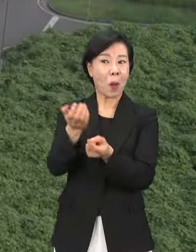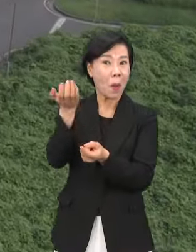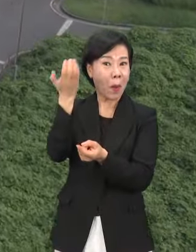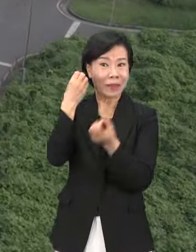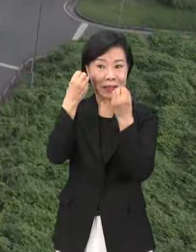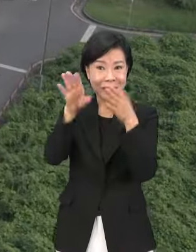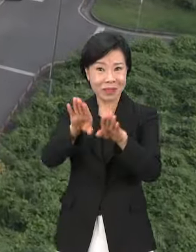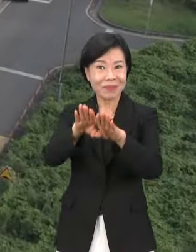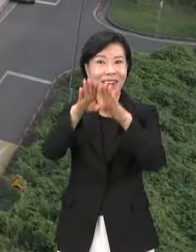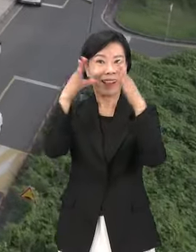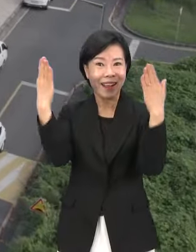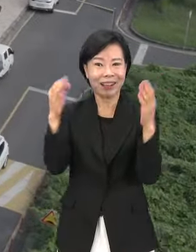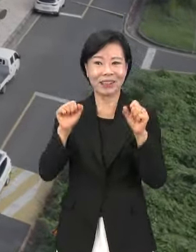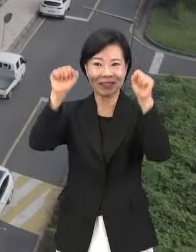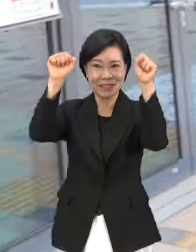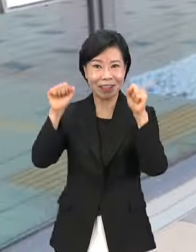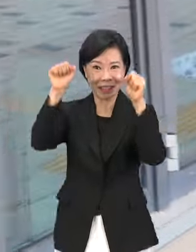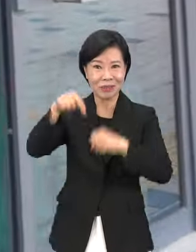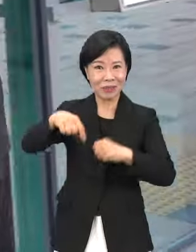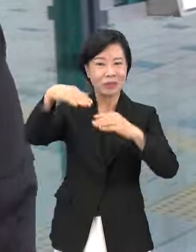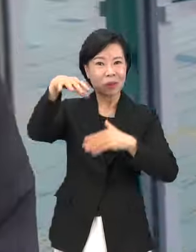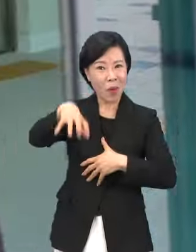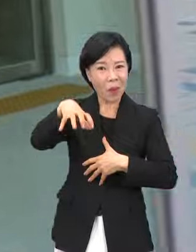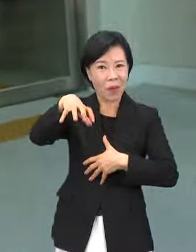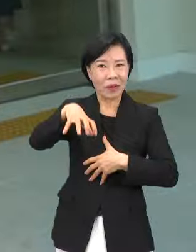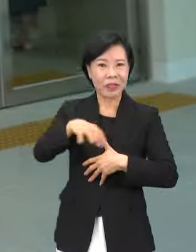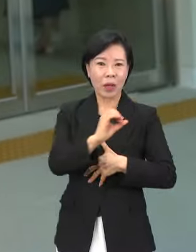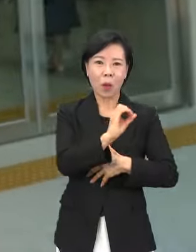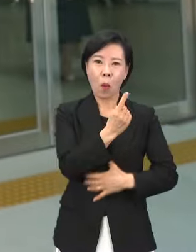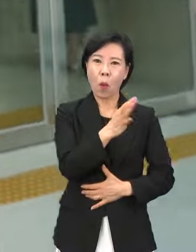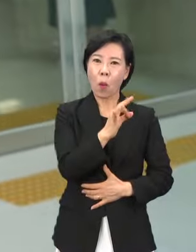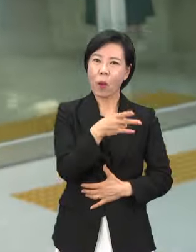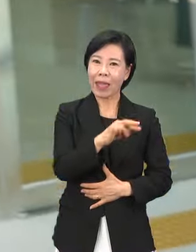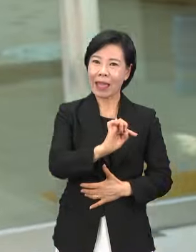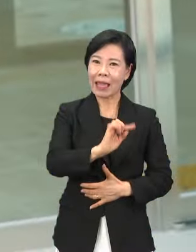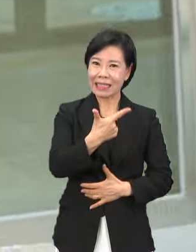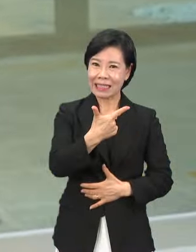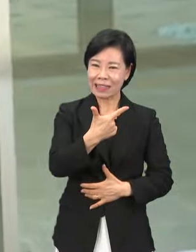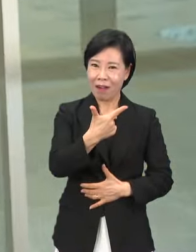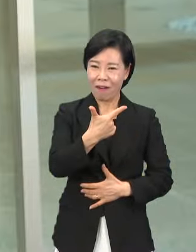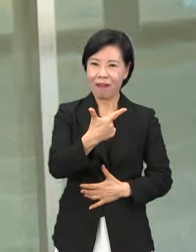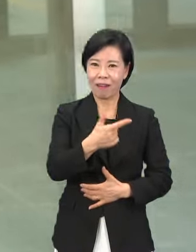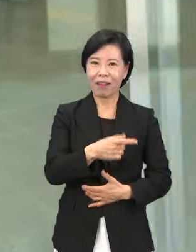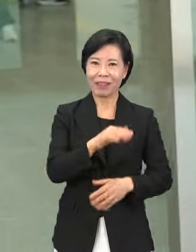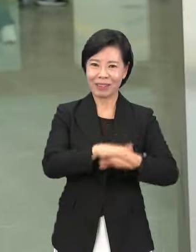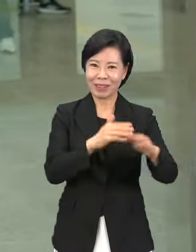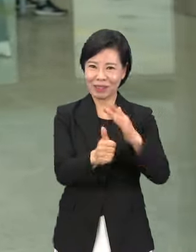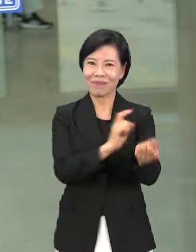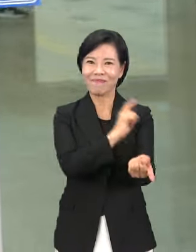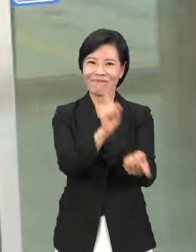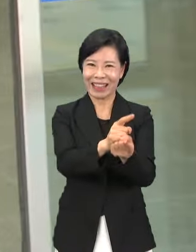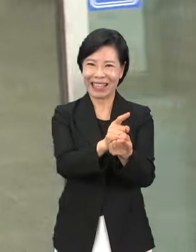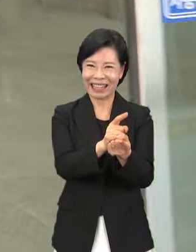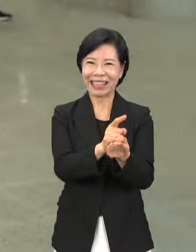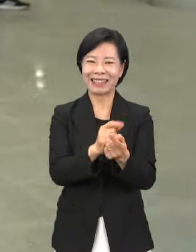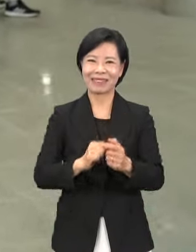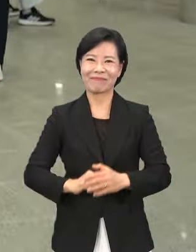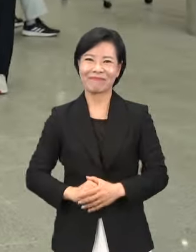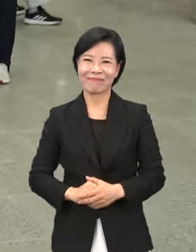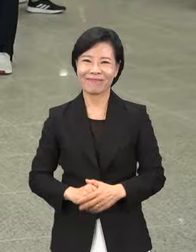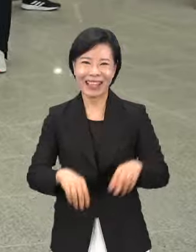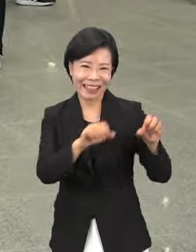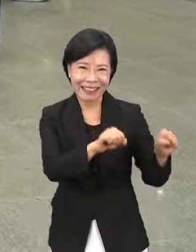얼마 전 개관한 문화체육복합센터에서 오혜진 선수와 홍영호 코치를 만났습니다.